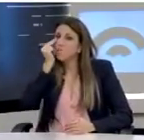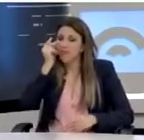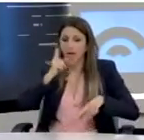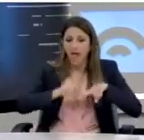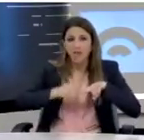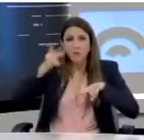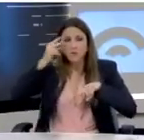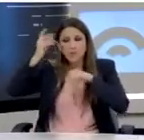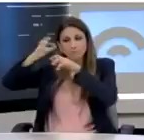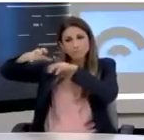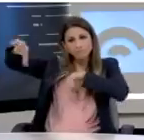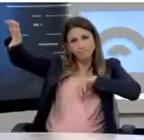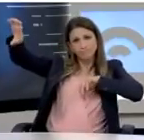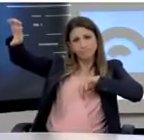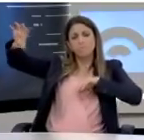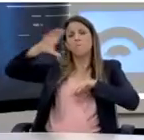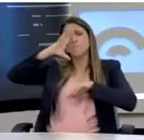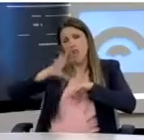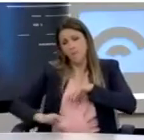την ονομασία τους ταλαιπώρησε τη χώρα μας,